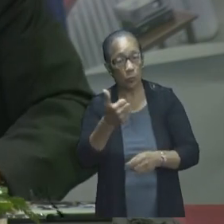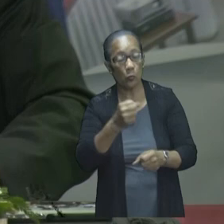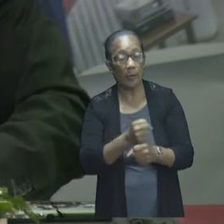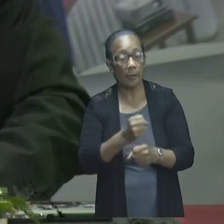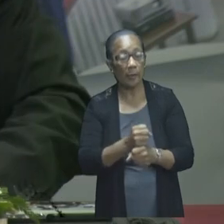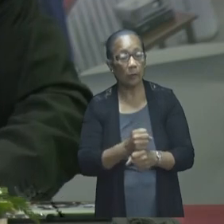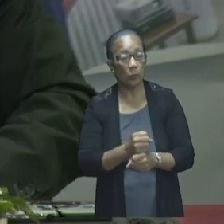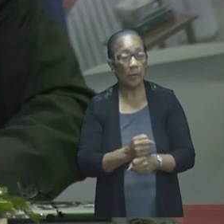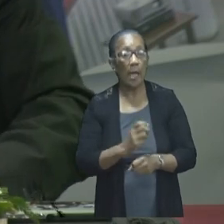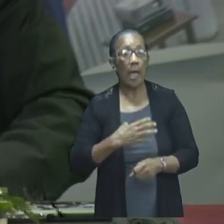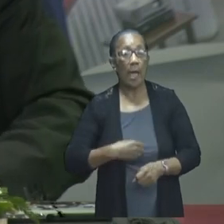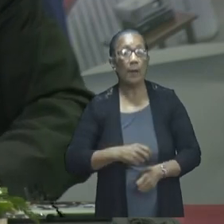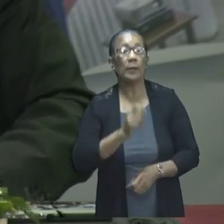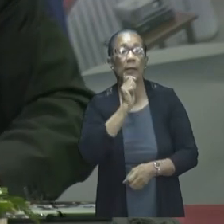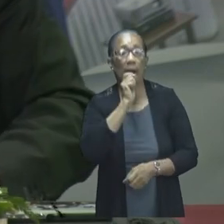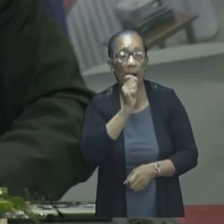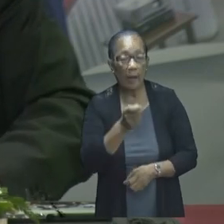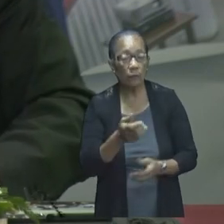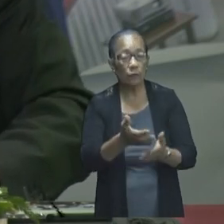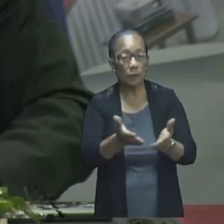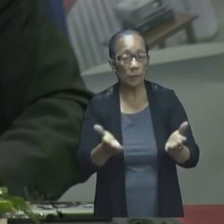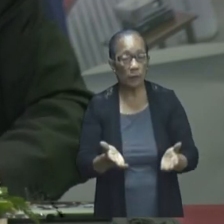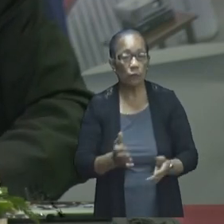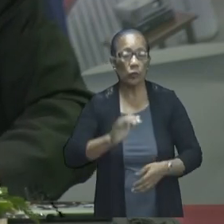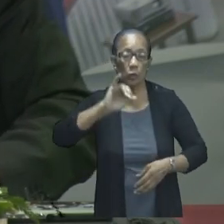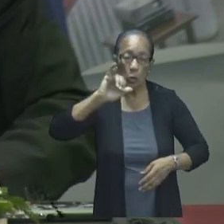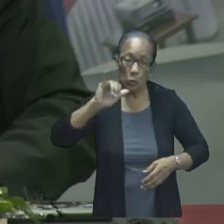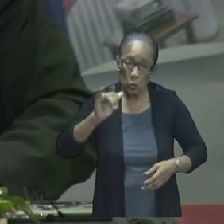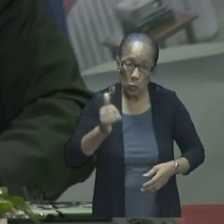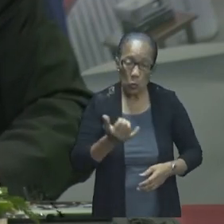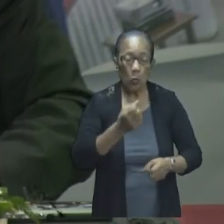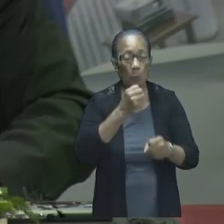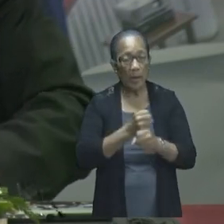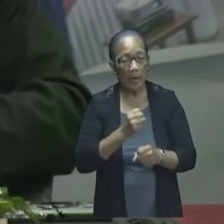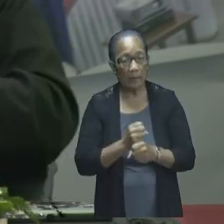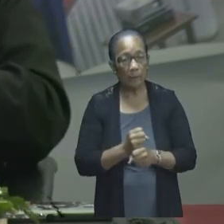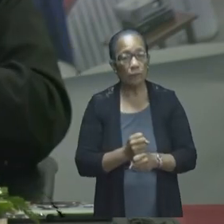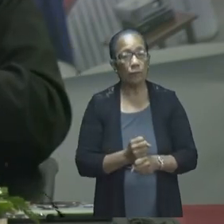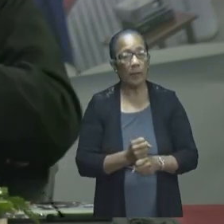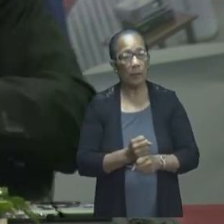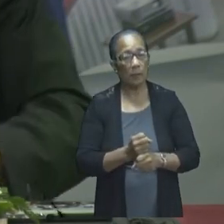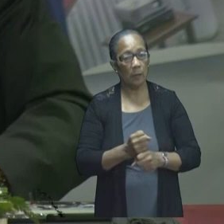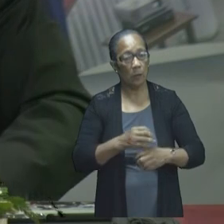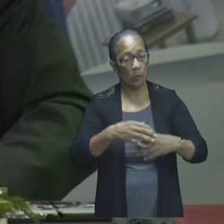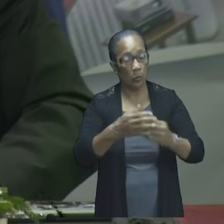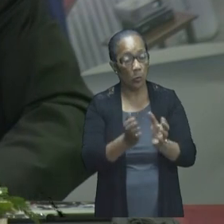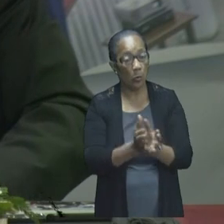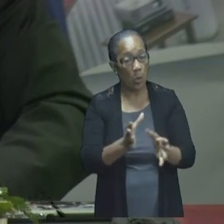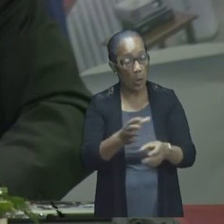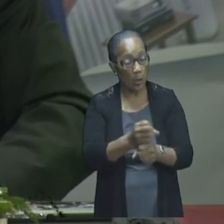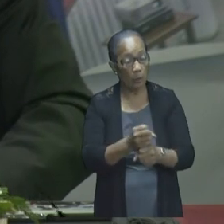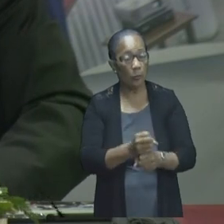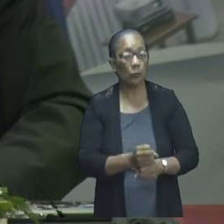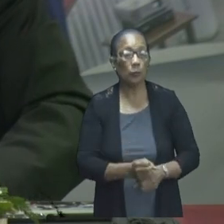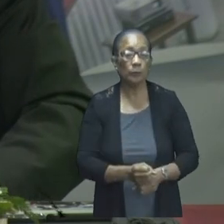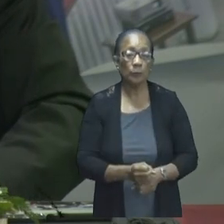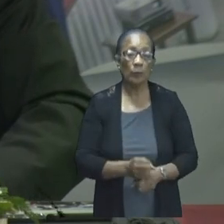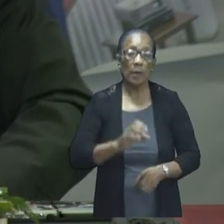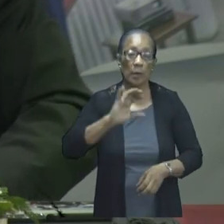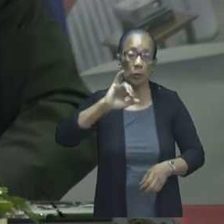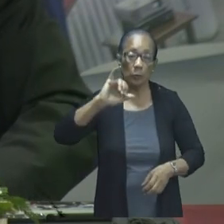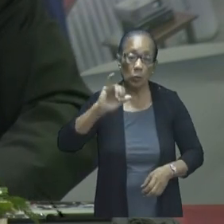ik heb een adviseur van met het kabinet gevaar af voor de organisatie van de vliegende brigade heb doe je weer geleden het rapport gehad en heb om binnenkort een